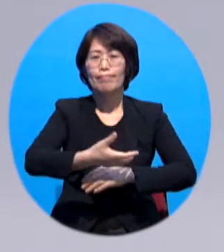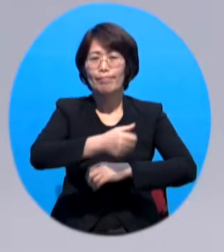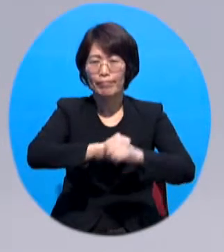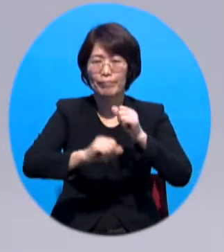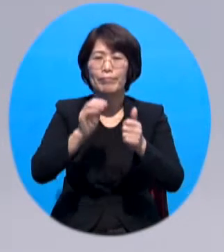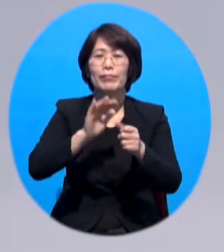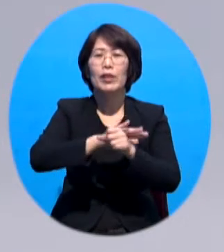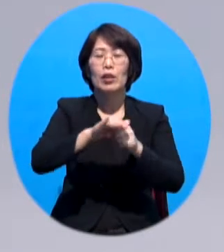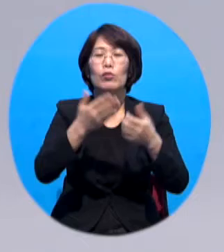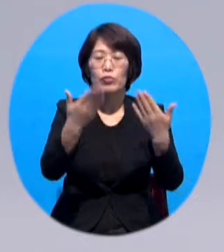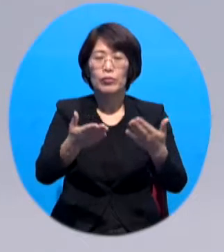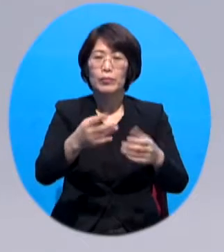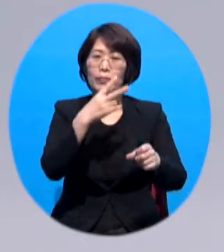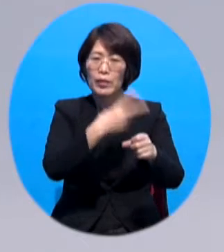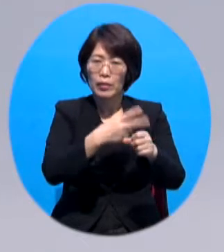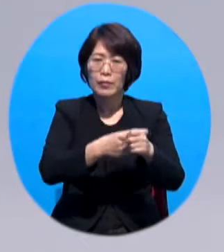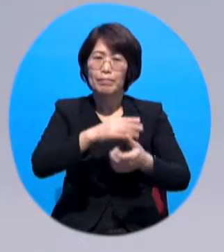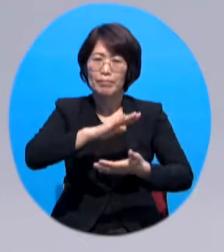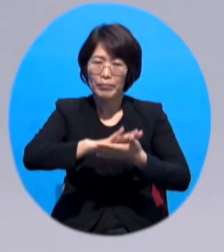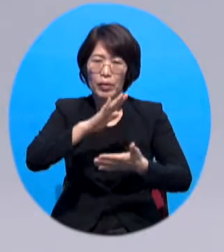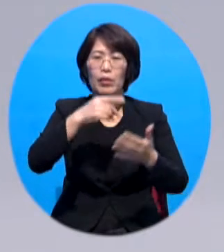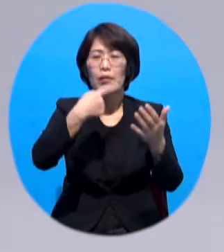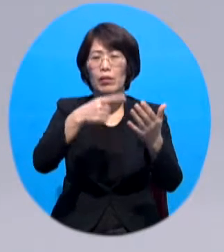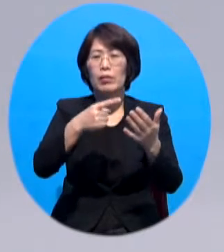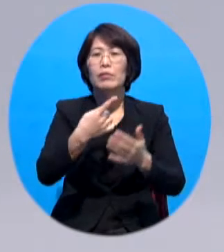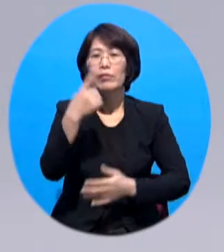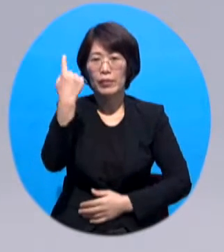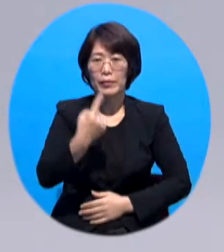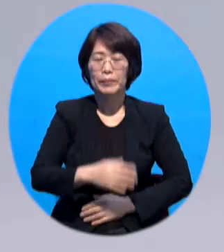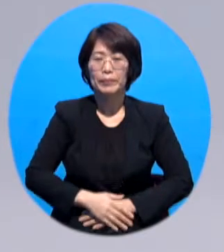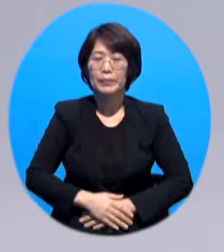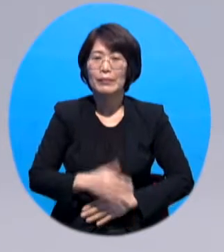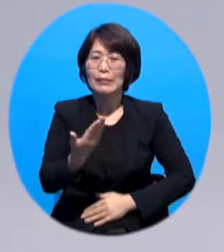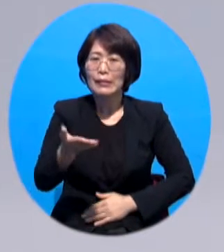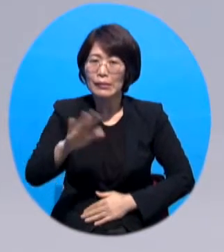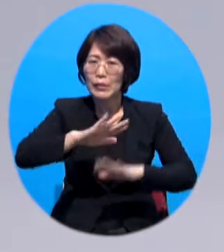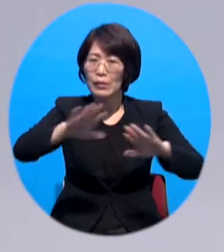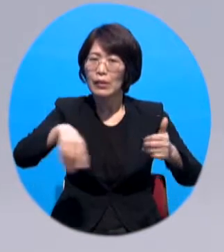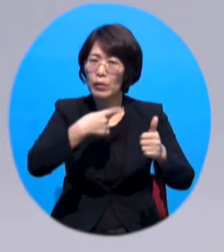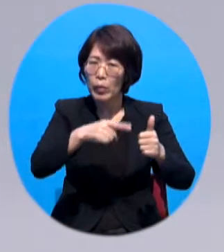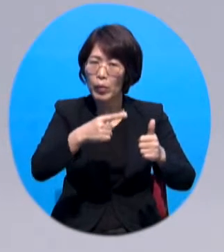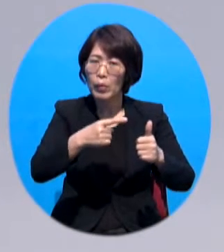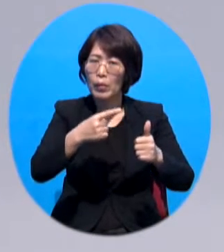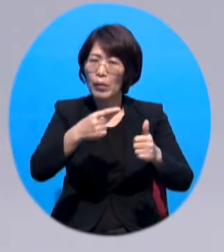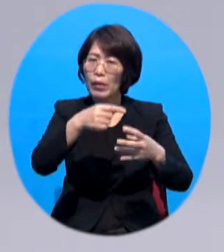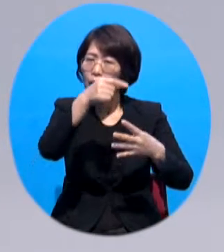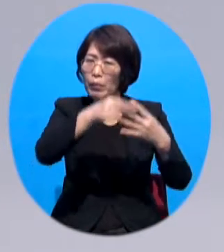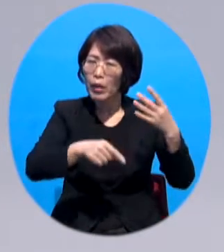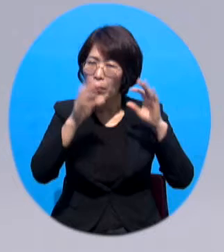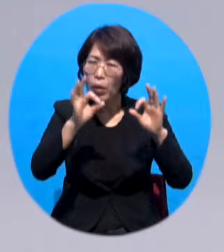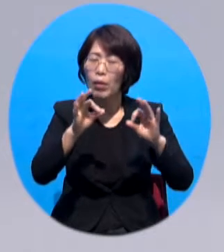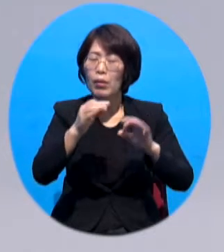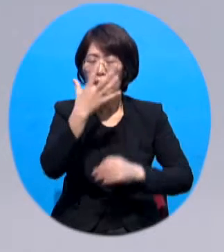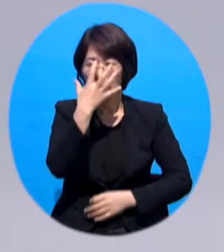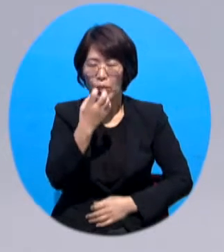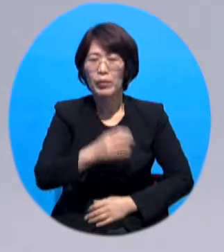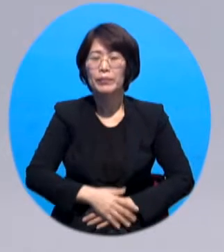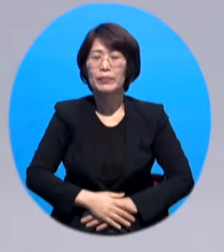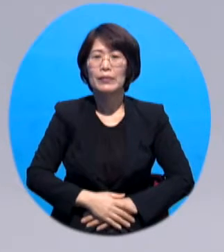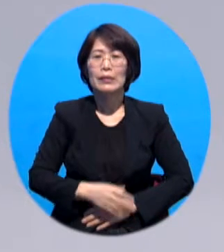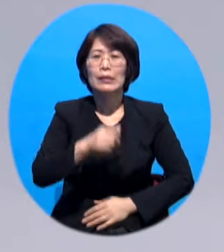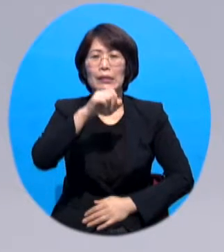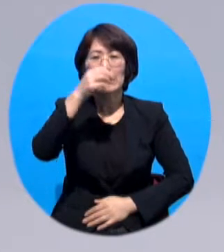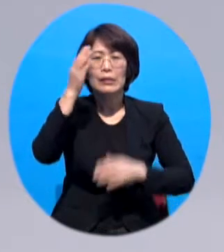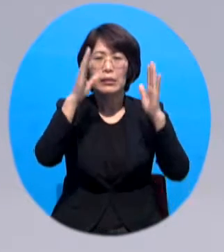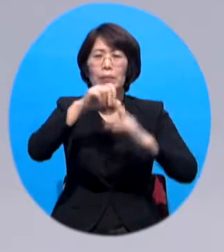사랑하였고 교직원들 열정적으로 가르쳤습니다 그러나 전단계의 의 지표가 담당합니다 능력은 닫아